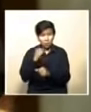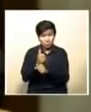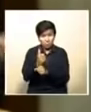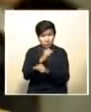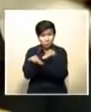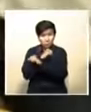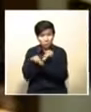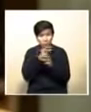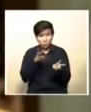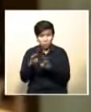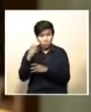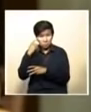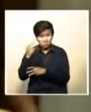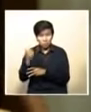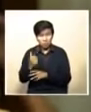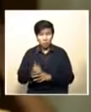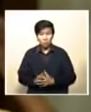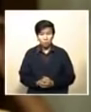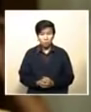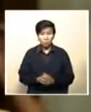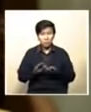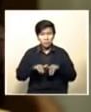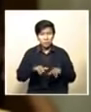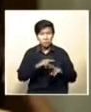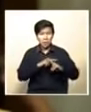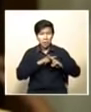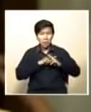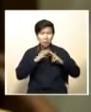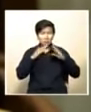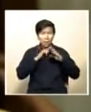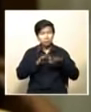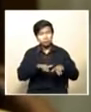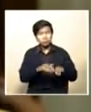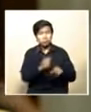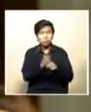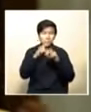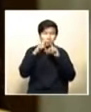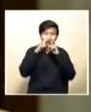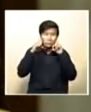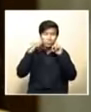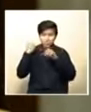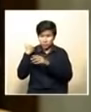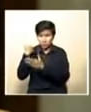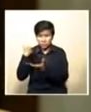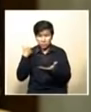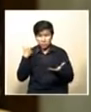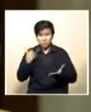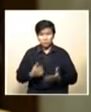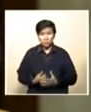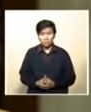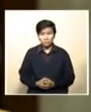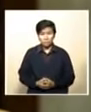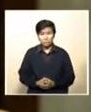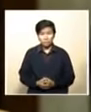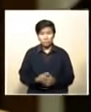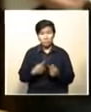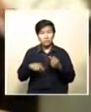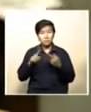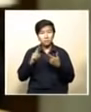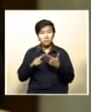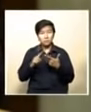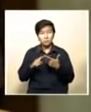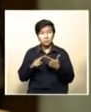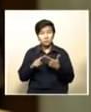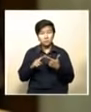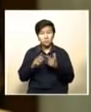าจากด่านชายแดนต่างๆนะคะคือทราบว่ามีการเปิดอนุญาตแต่เพียงแต่ว่าเรามีมาตรการในการดูแลอย่างไรแล้วก็มีคนไทย